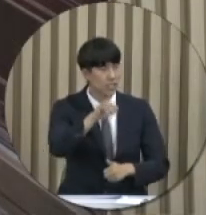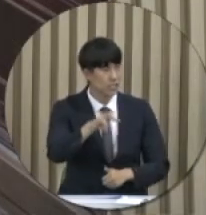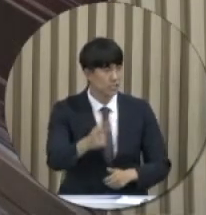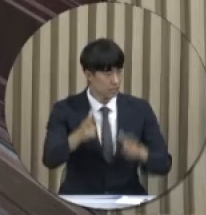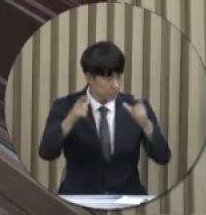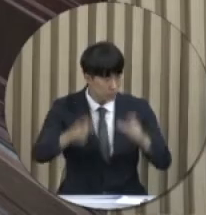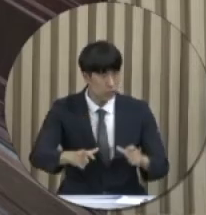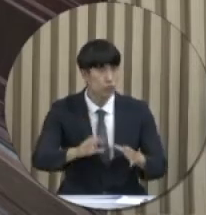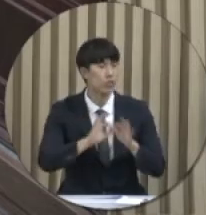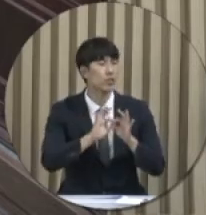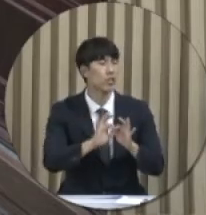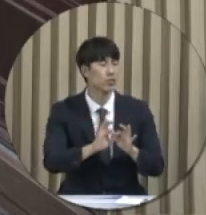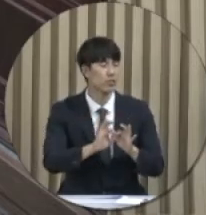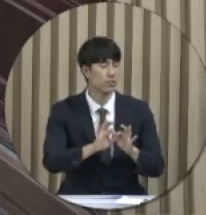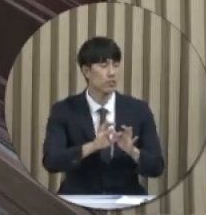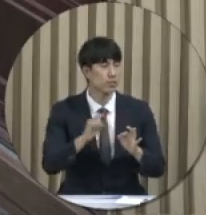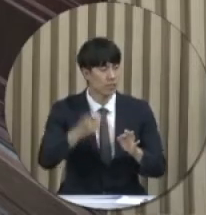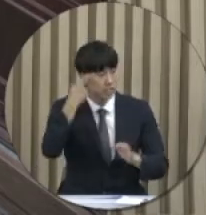관련해서